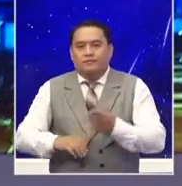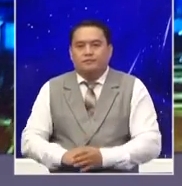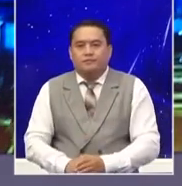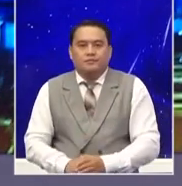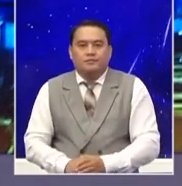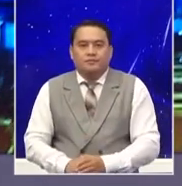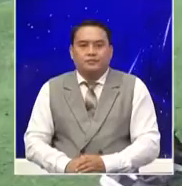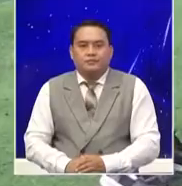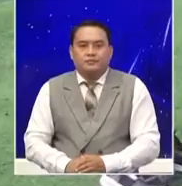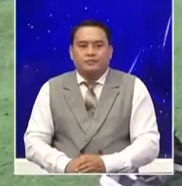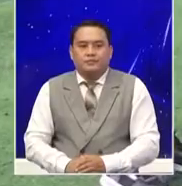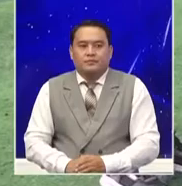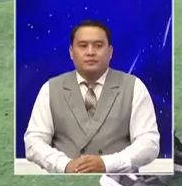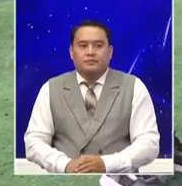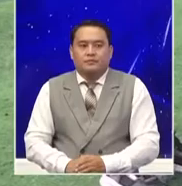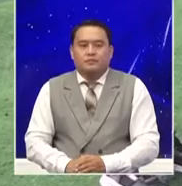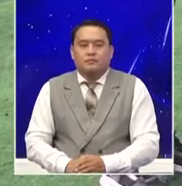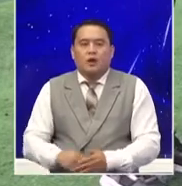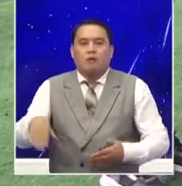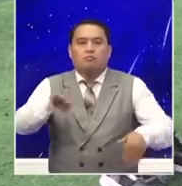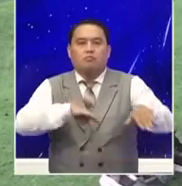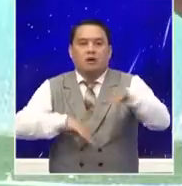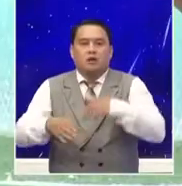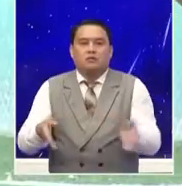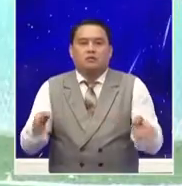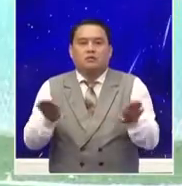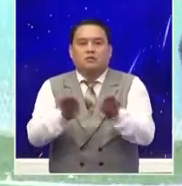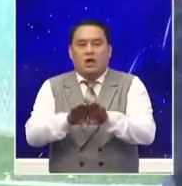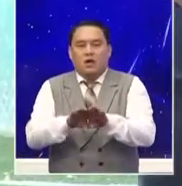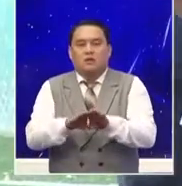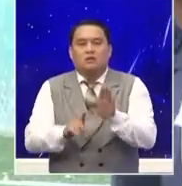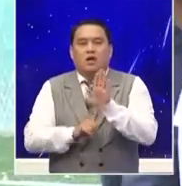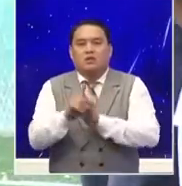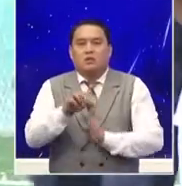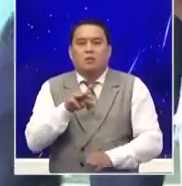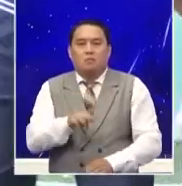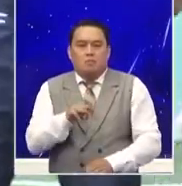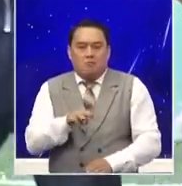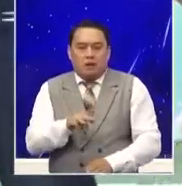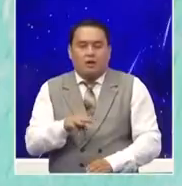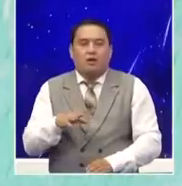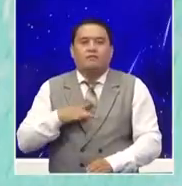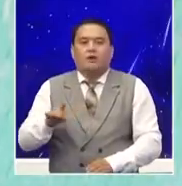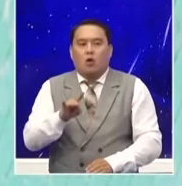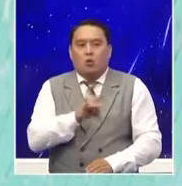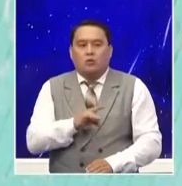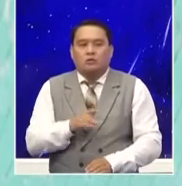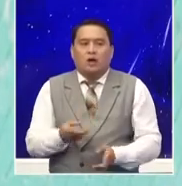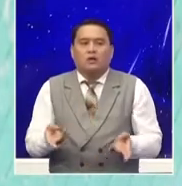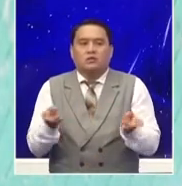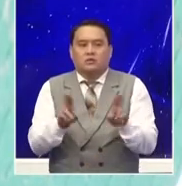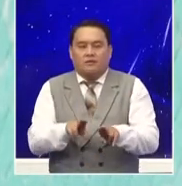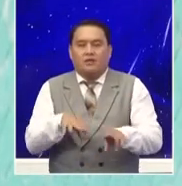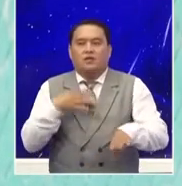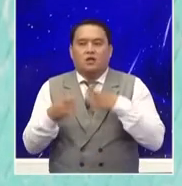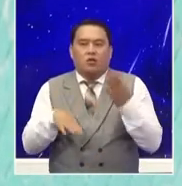тему. Бассейн в спорткомплексе «Юркен» закрыт для посещения еще с начала марта. Юношеской сборной региона пришлось забросить практические